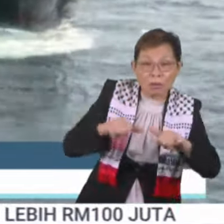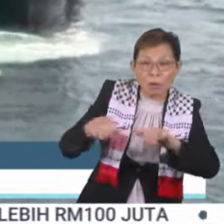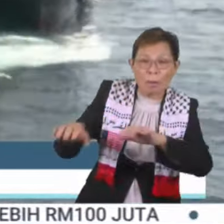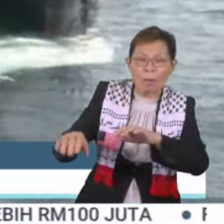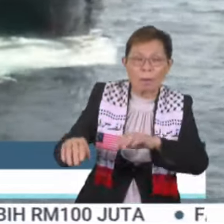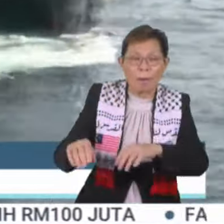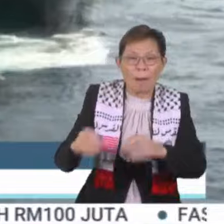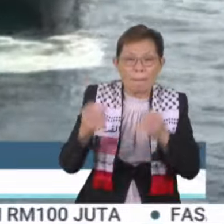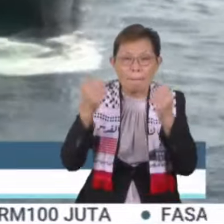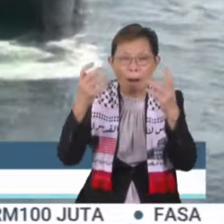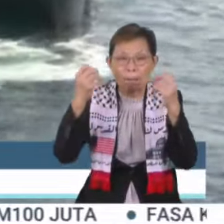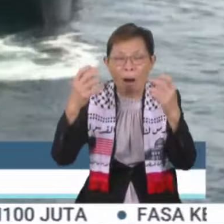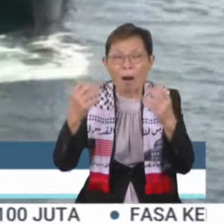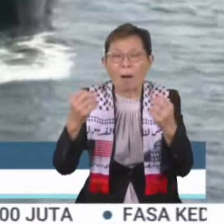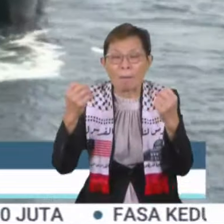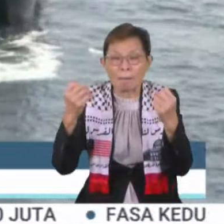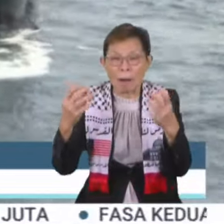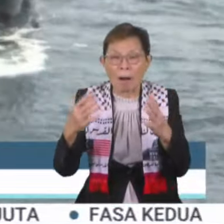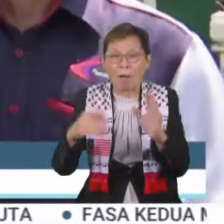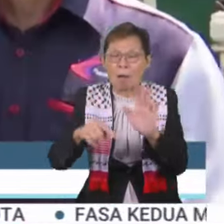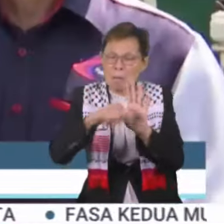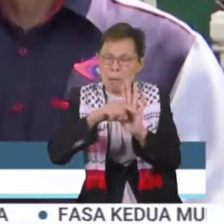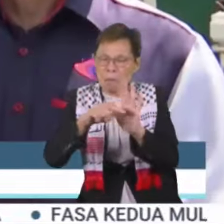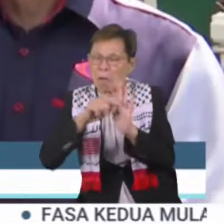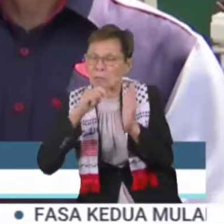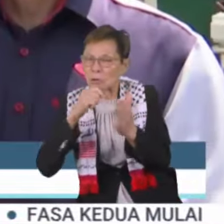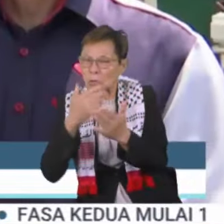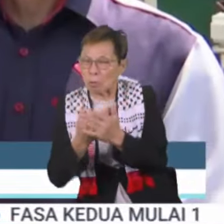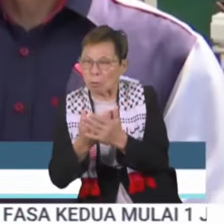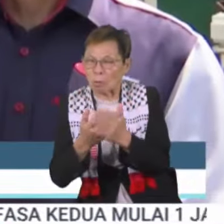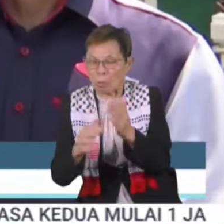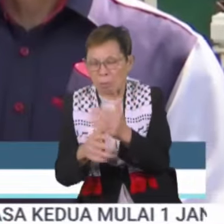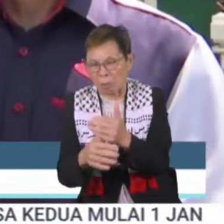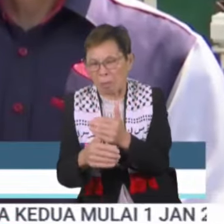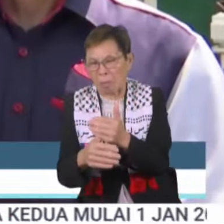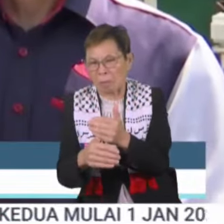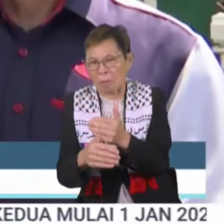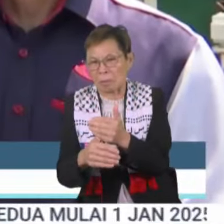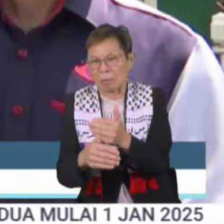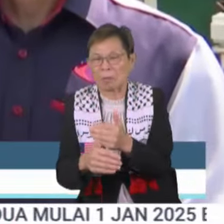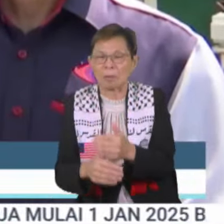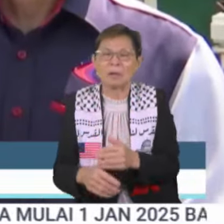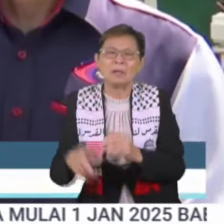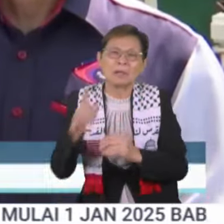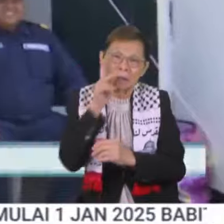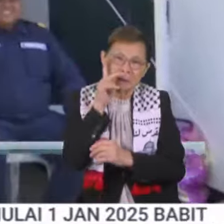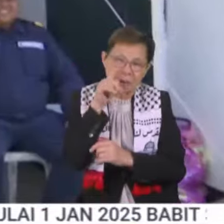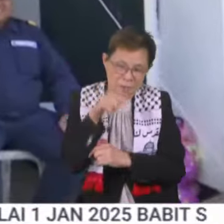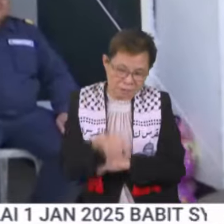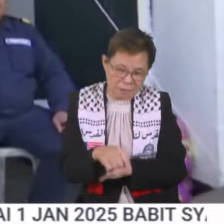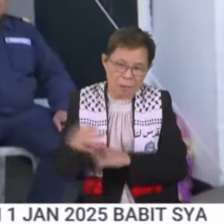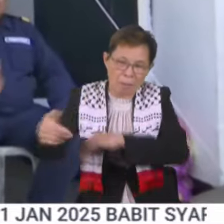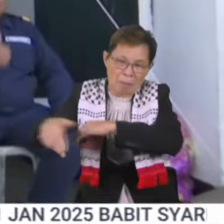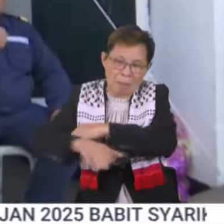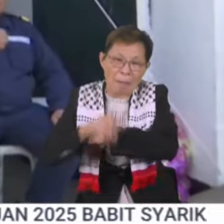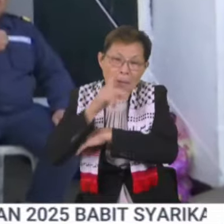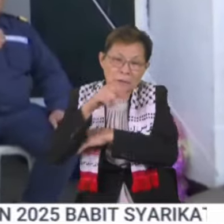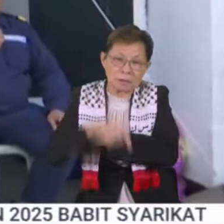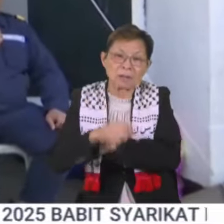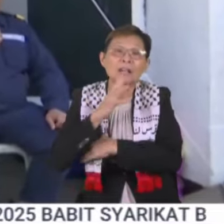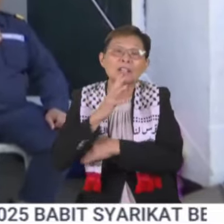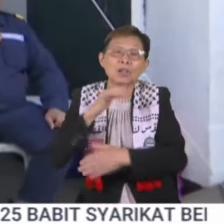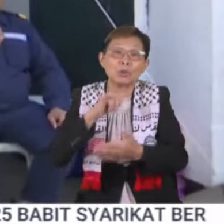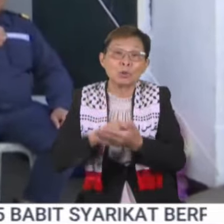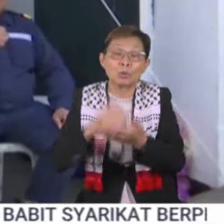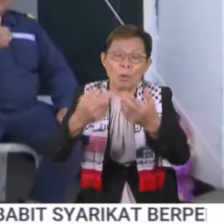yang banyak memberi kesan yang tidak baik kepada perikanan di perairan Kedah ini. Beliau berkata